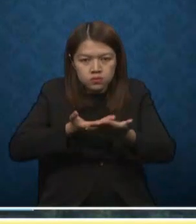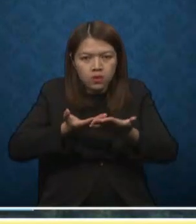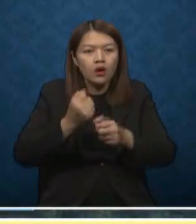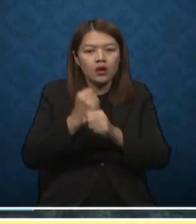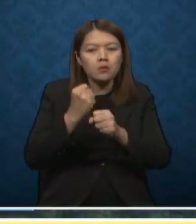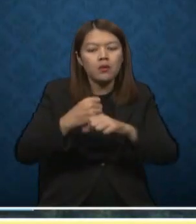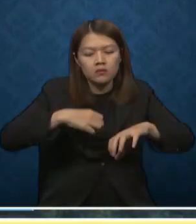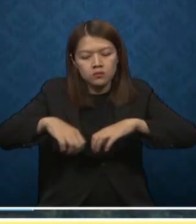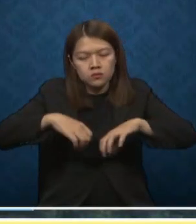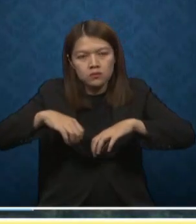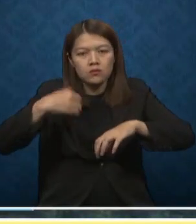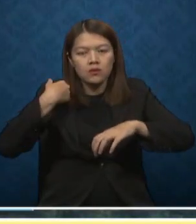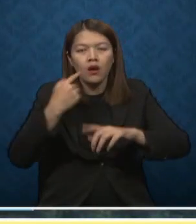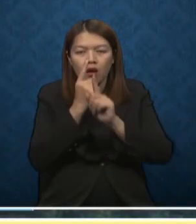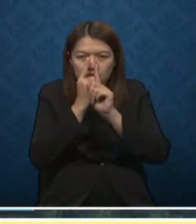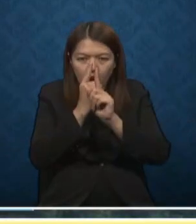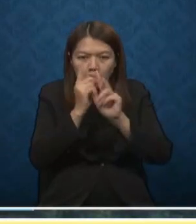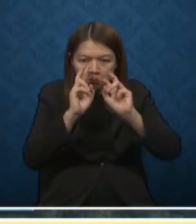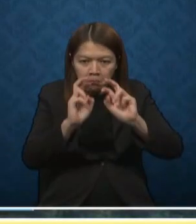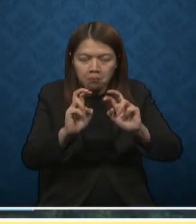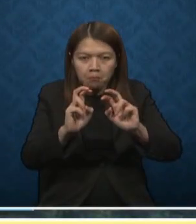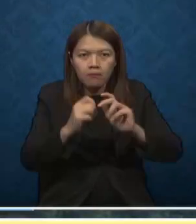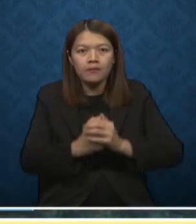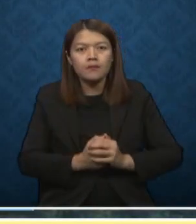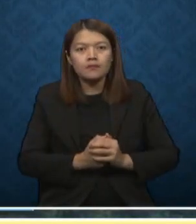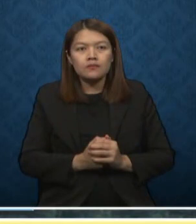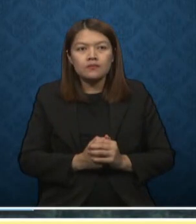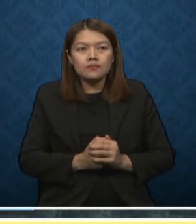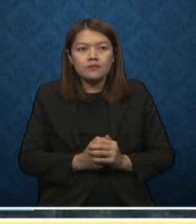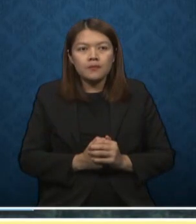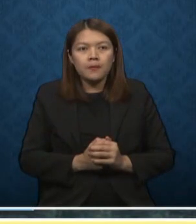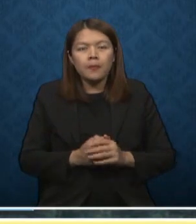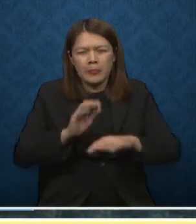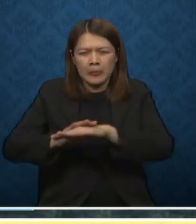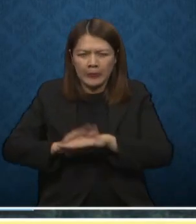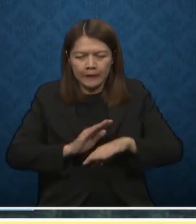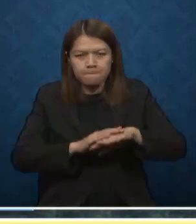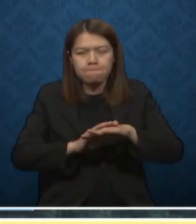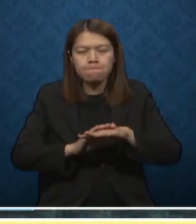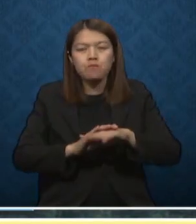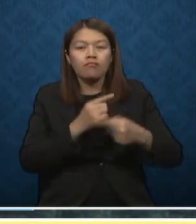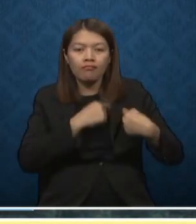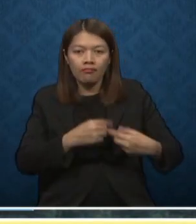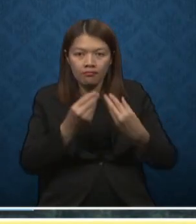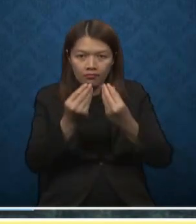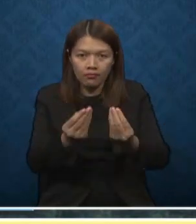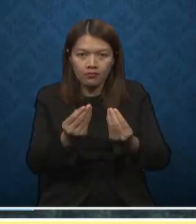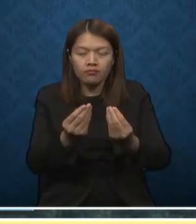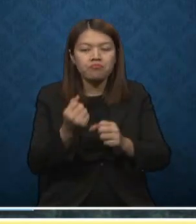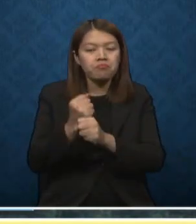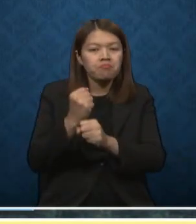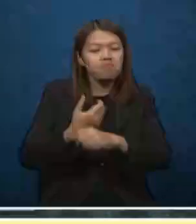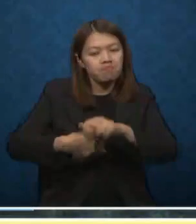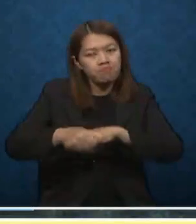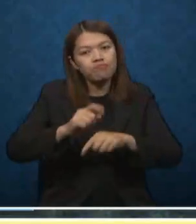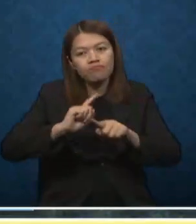การติดตามแล้วก็เร่งรัดให้กับหน่วยให้กำลังใจนะครับหน่วยปฏิบัติต่